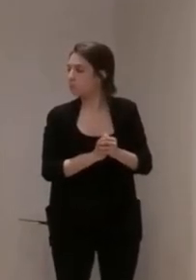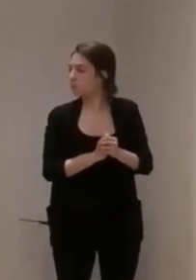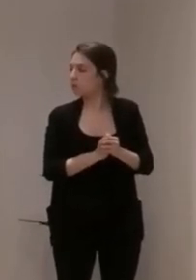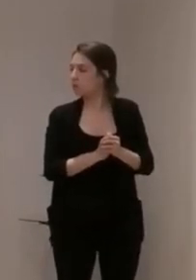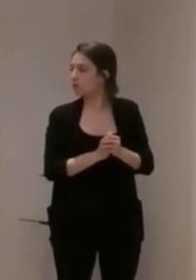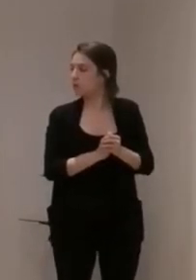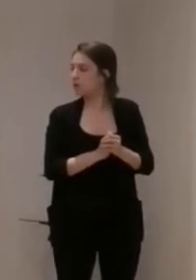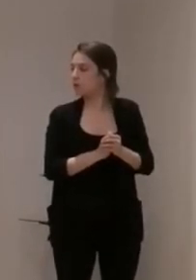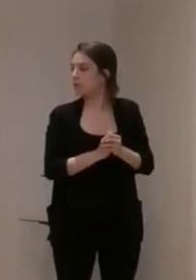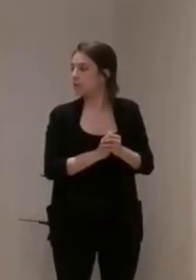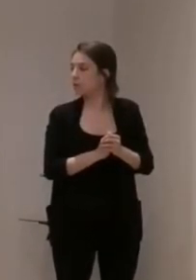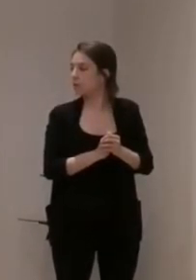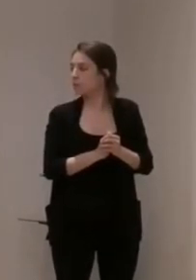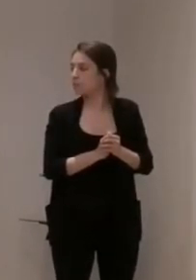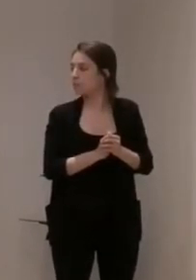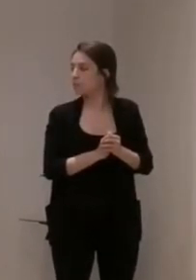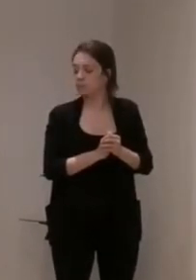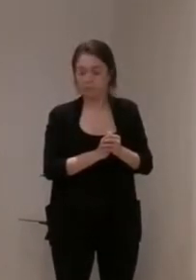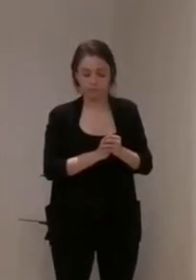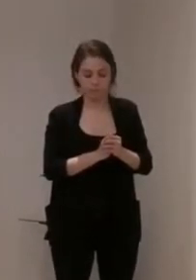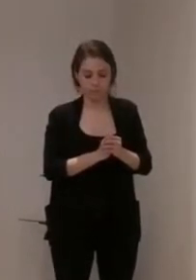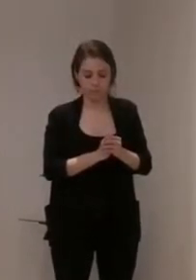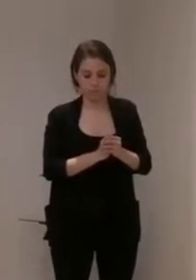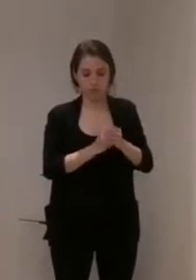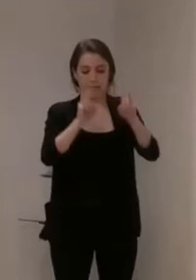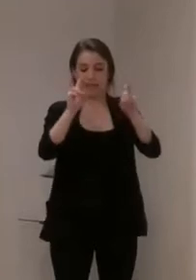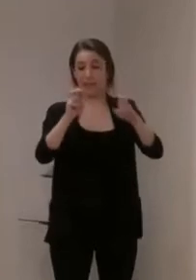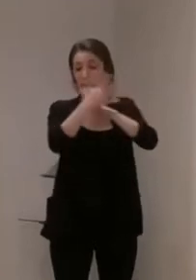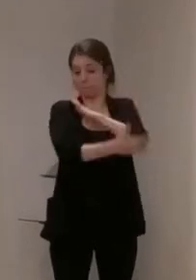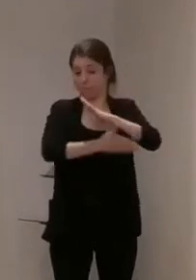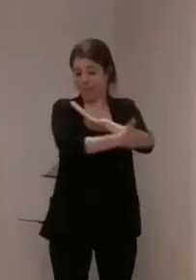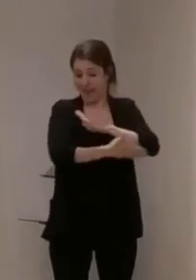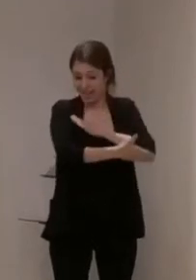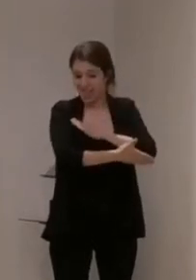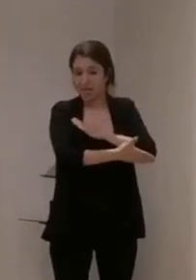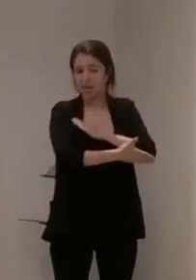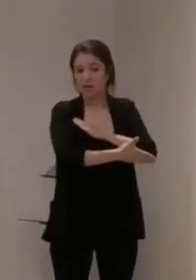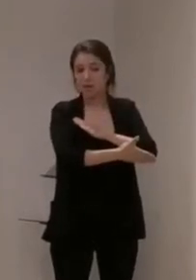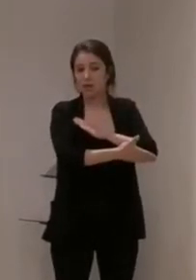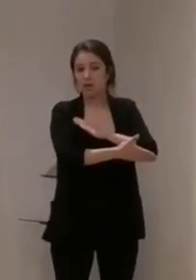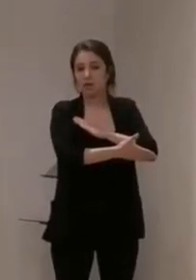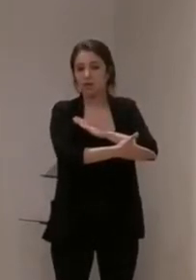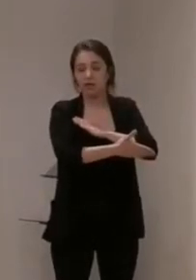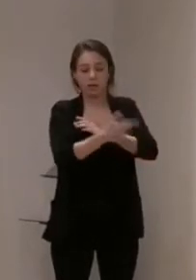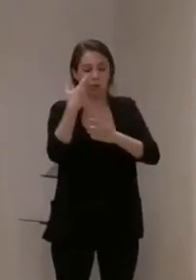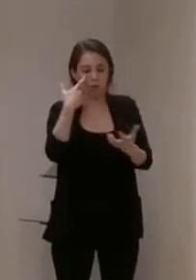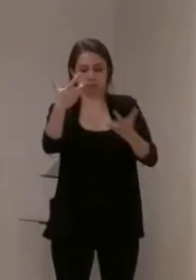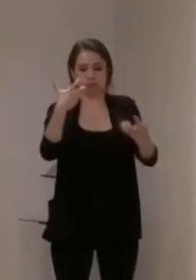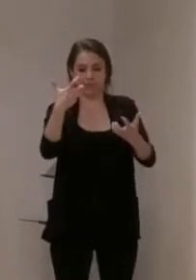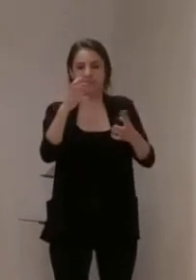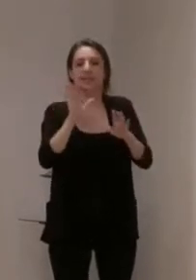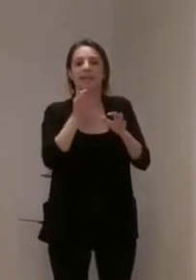una de les qüestions que planteja el fet de Via Laietana, i sobretot ara que explicarem doncs, els actes que s'hi fa, és que es posa de manifest